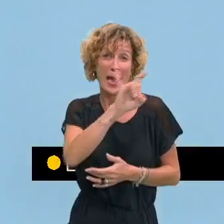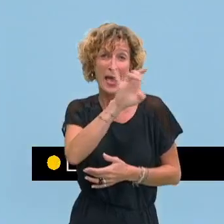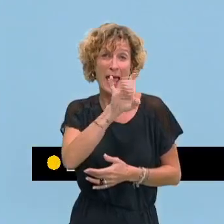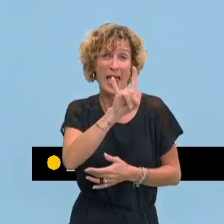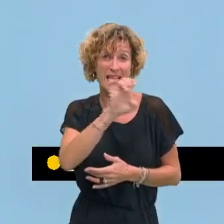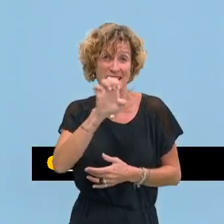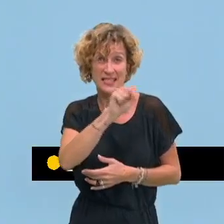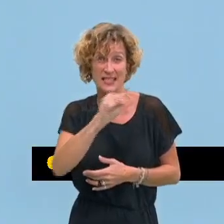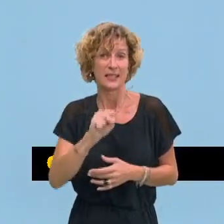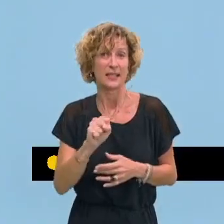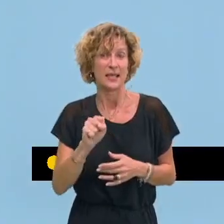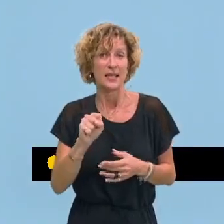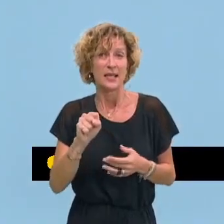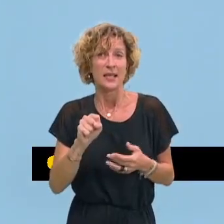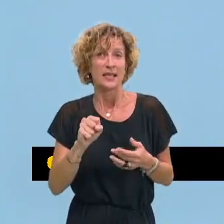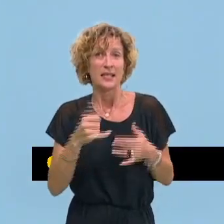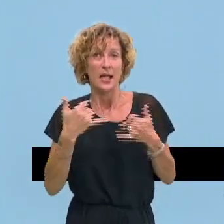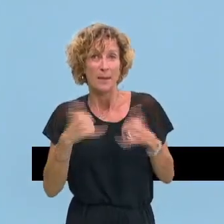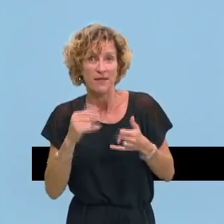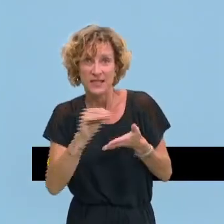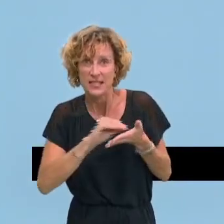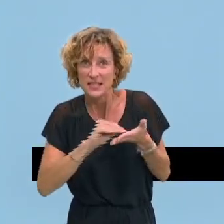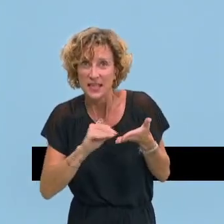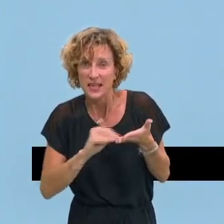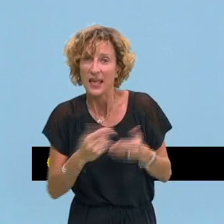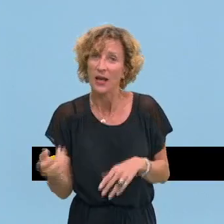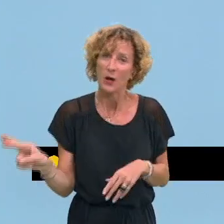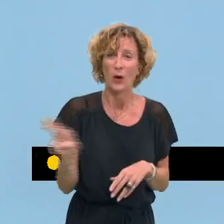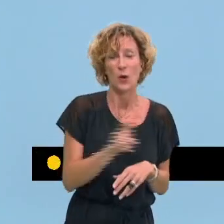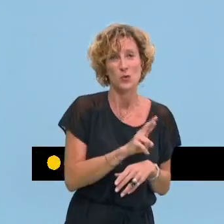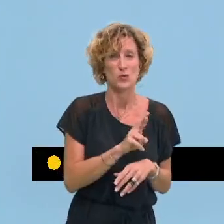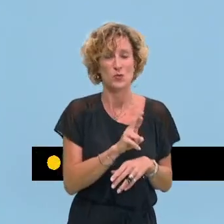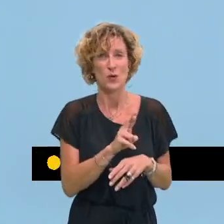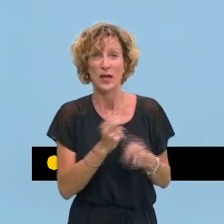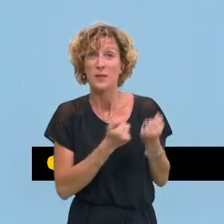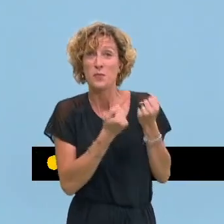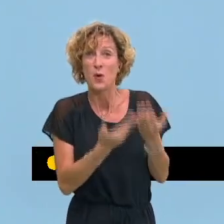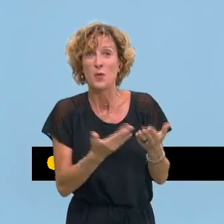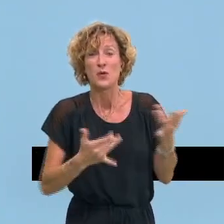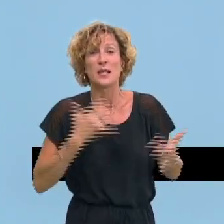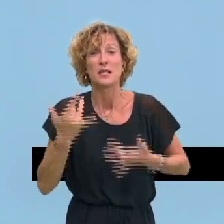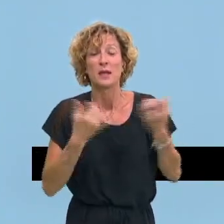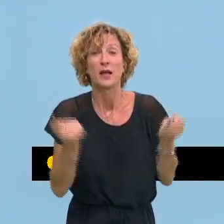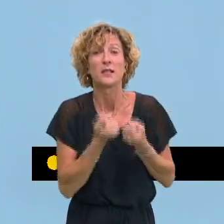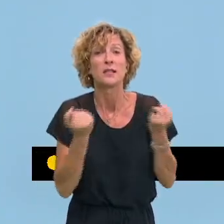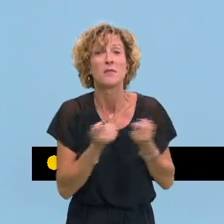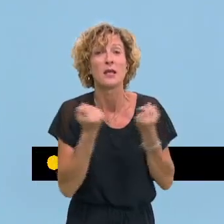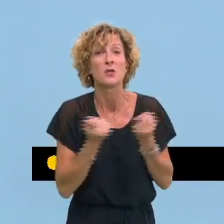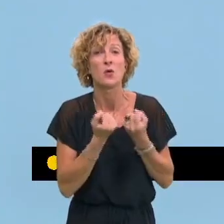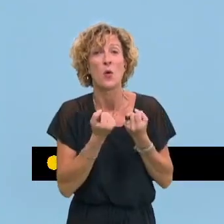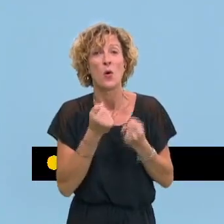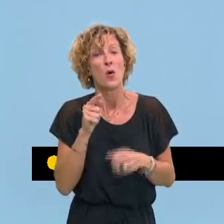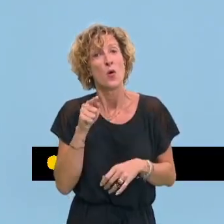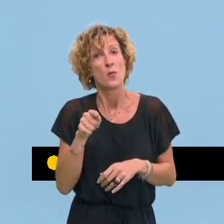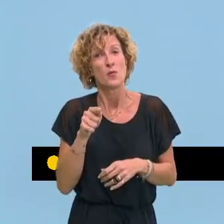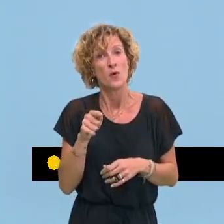Hubert S qui n'a pas écrit sa dernière note. Et il revient après une pause nécessaire et propose un spectacle d'animation. Alors, pour vous remettre